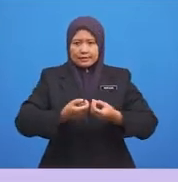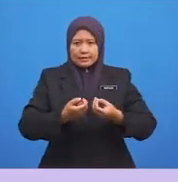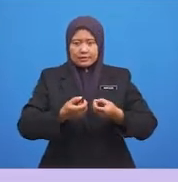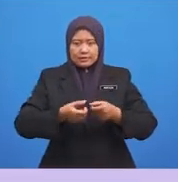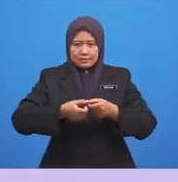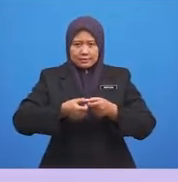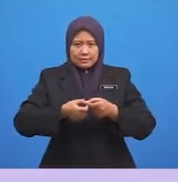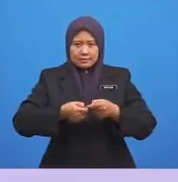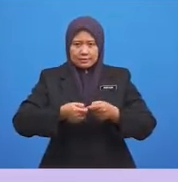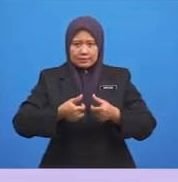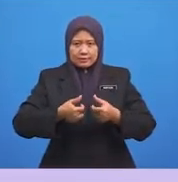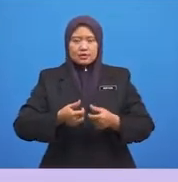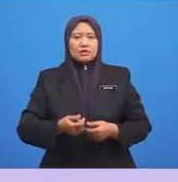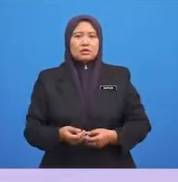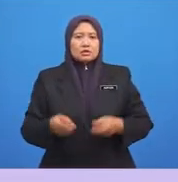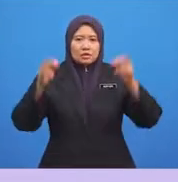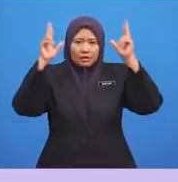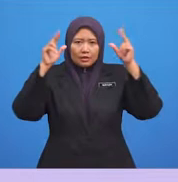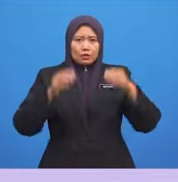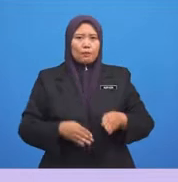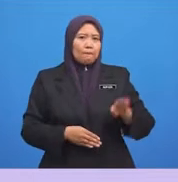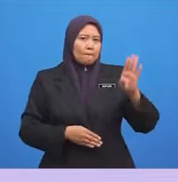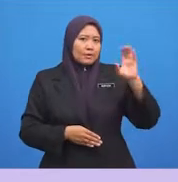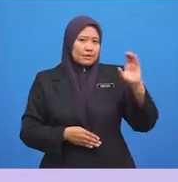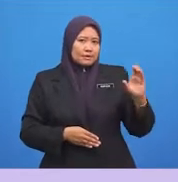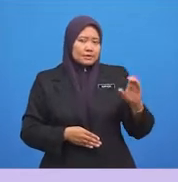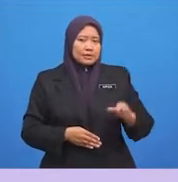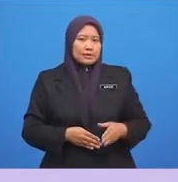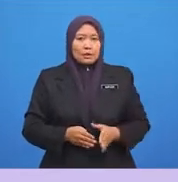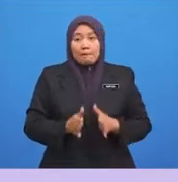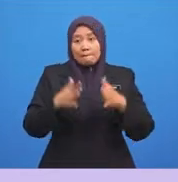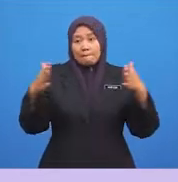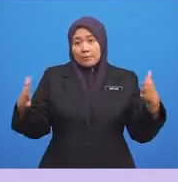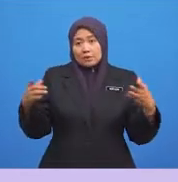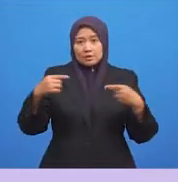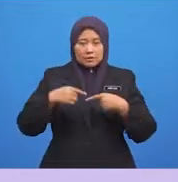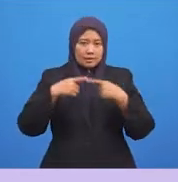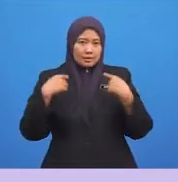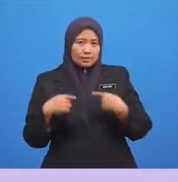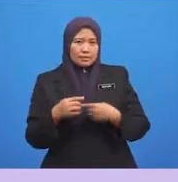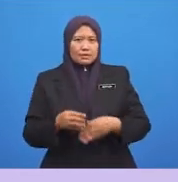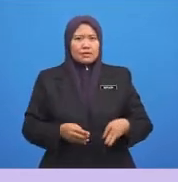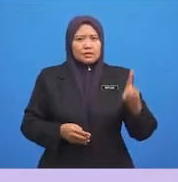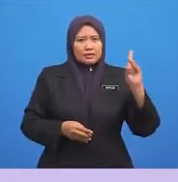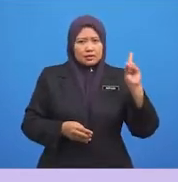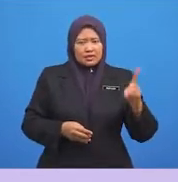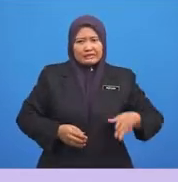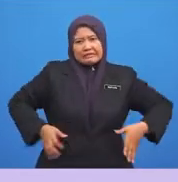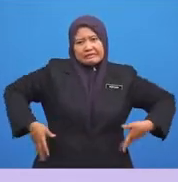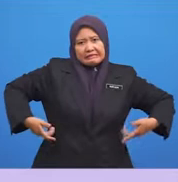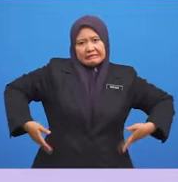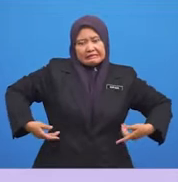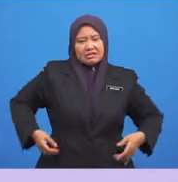besar hati. D, kera sumbang. Sikap apa yang paling tidak disukai